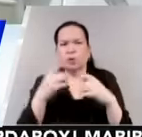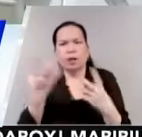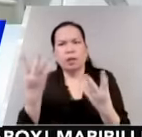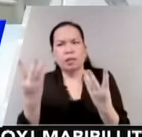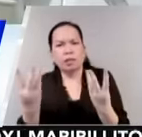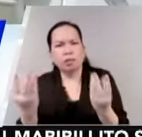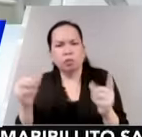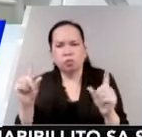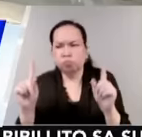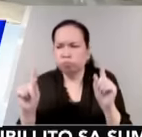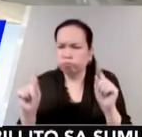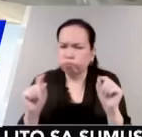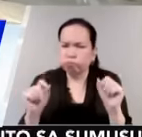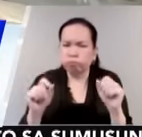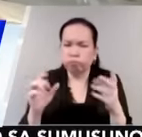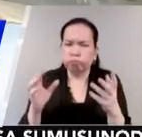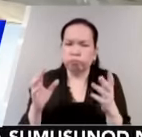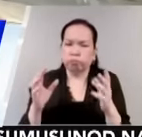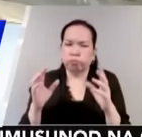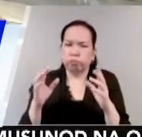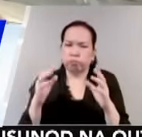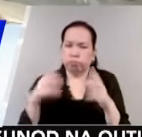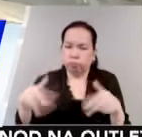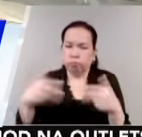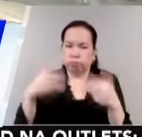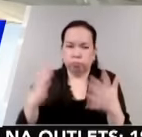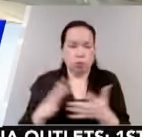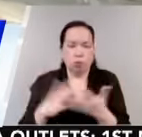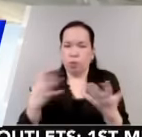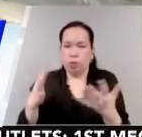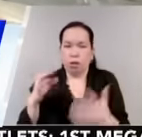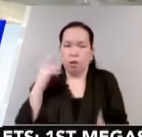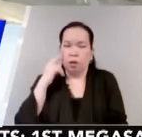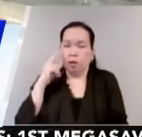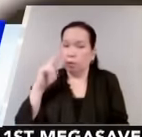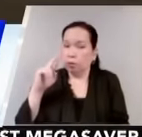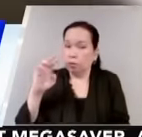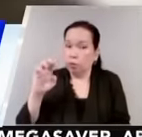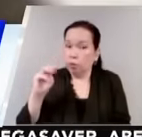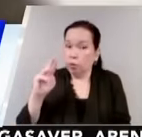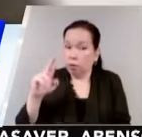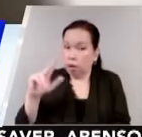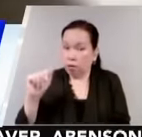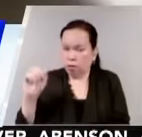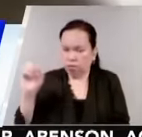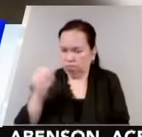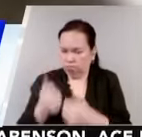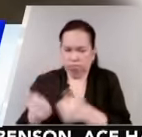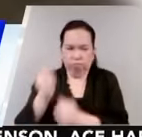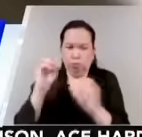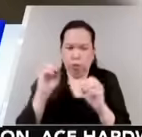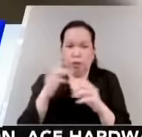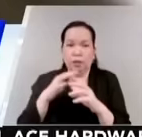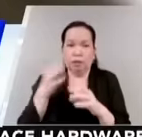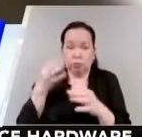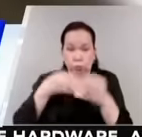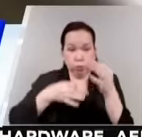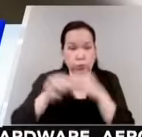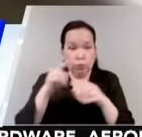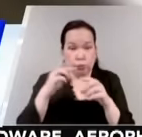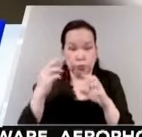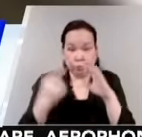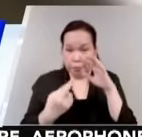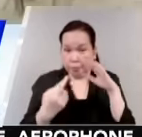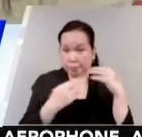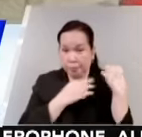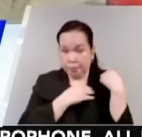si Secretary Remulla, pero humarap ang bagong talagang Assistant Secretary na si dating CIDG Director, Retired Police Major General